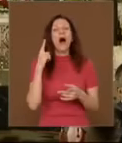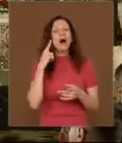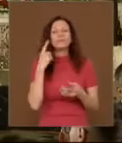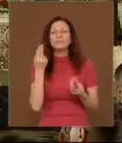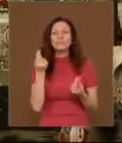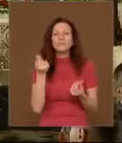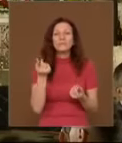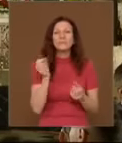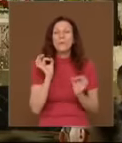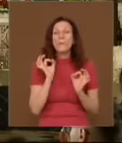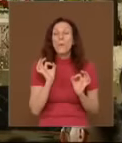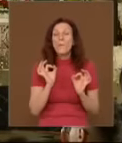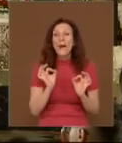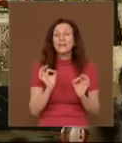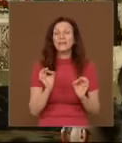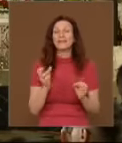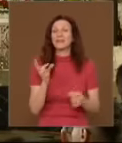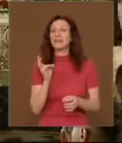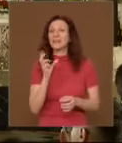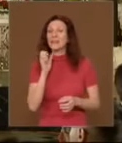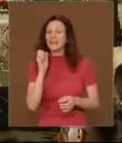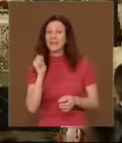ознаменува момента на